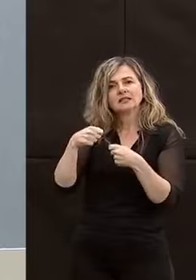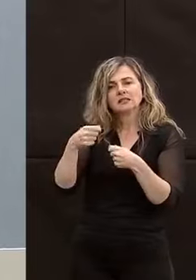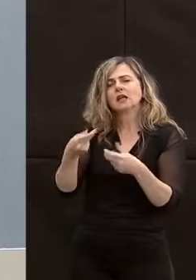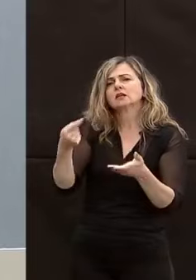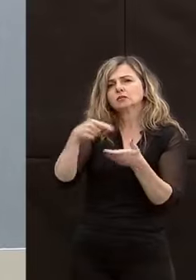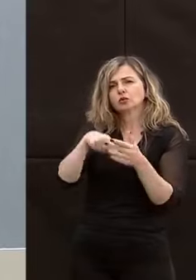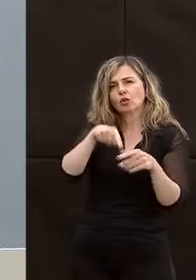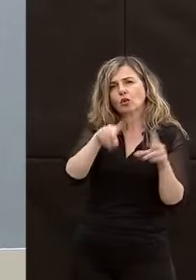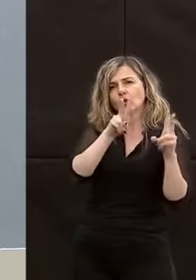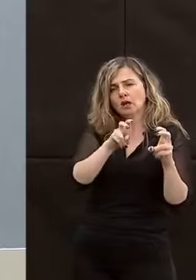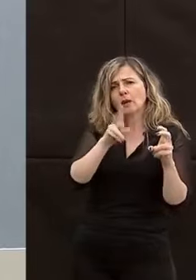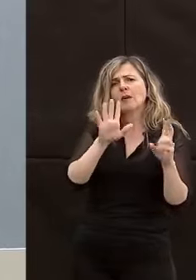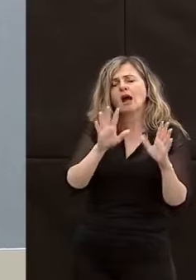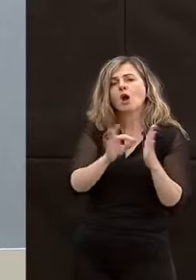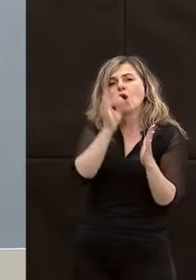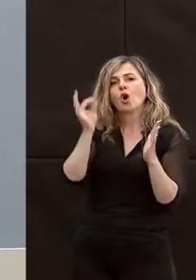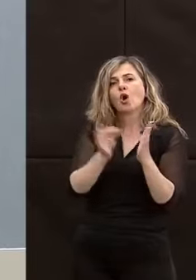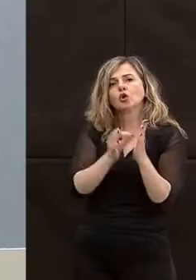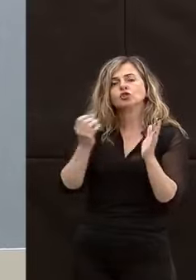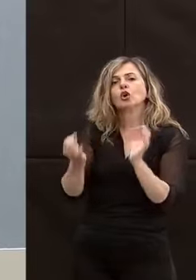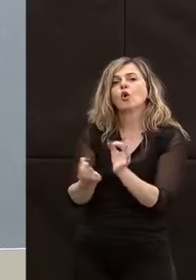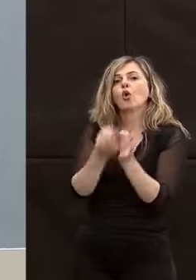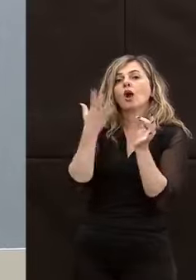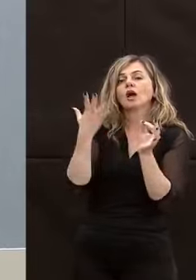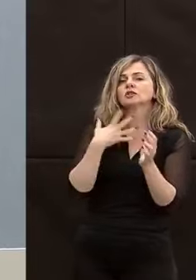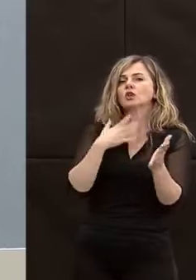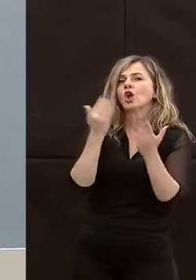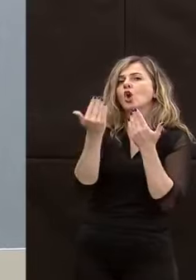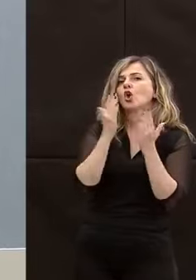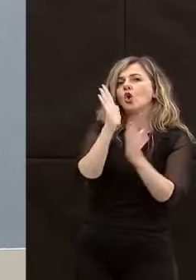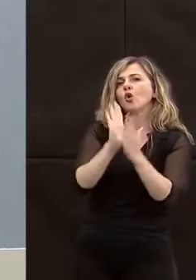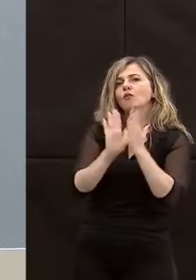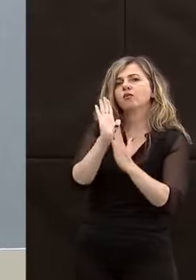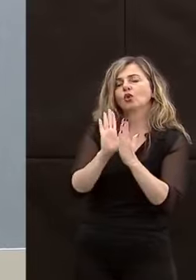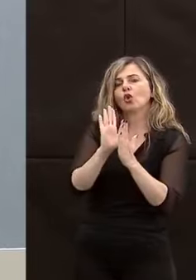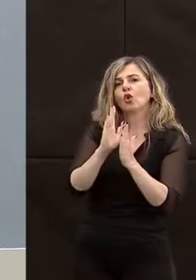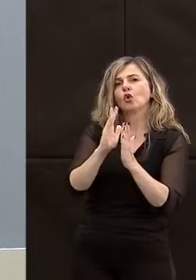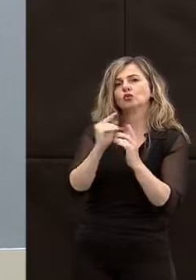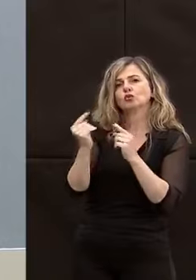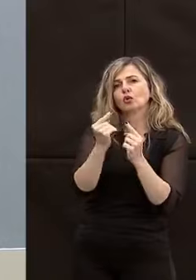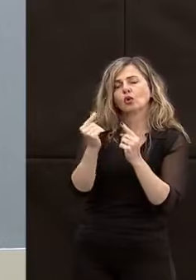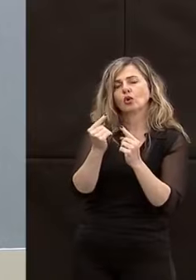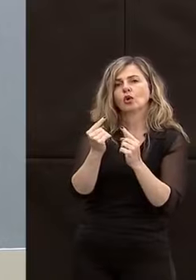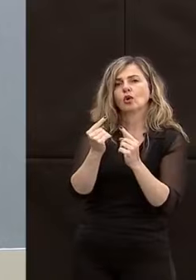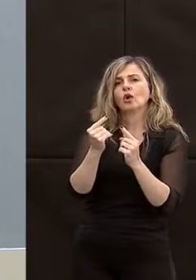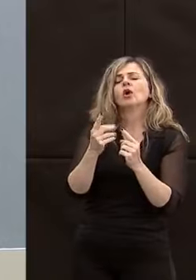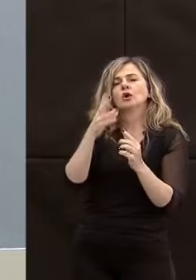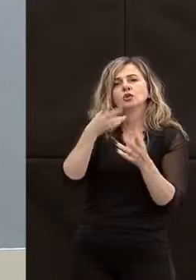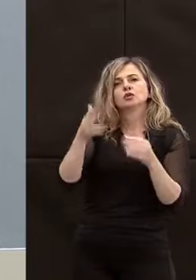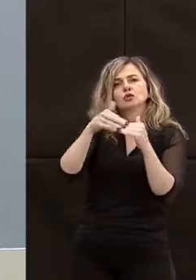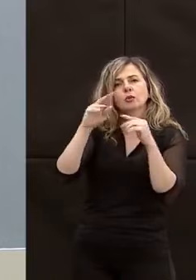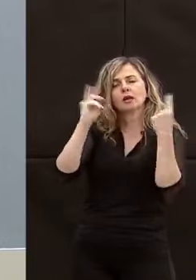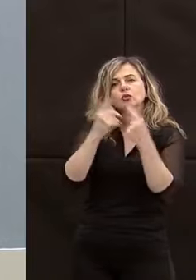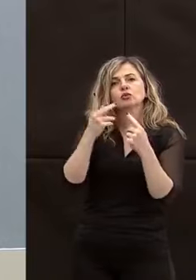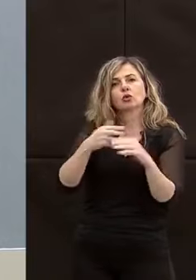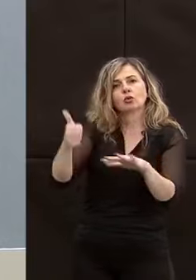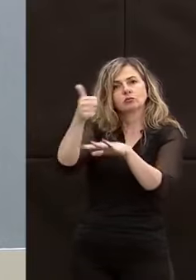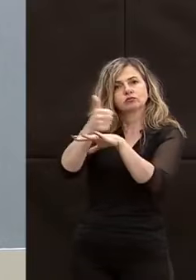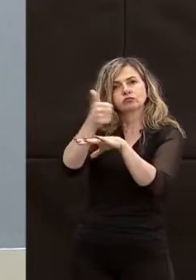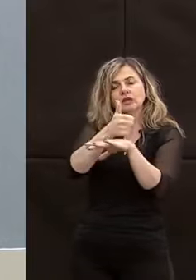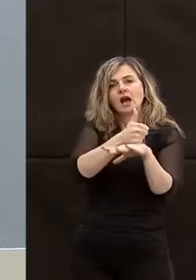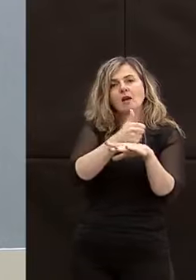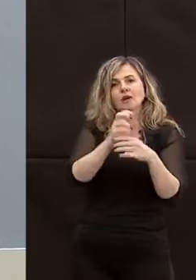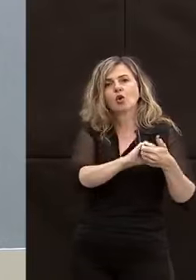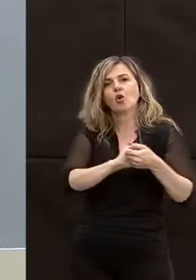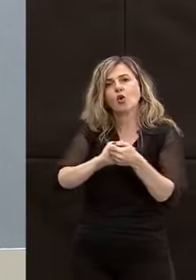oggi è stata l'occasione anche di confronto con queste persone ma soprattutto con i verti dc della cooperazione e